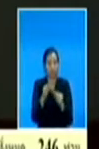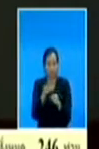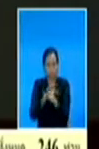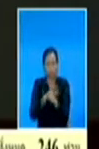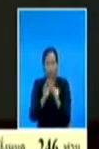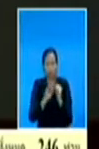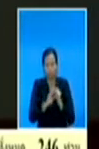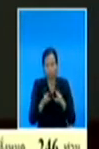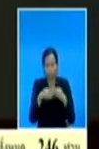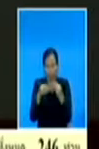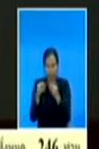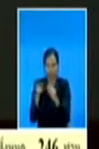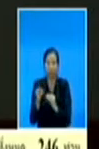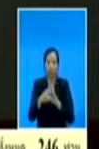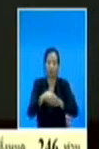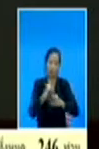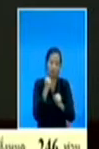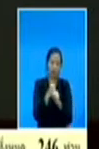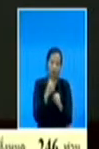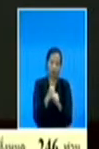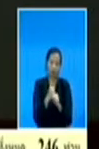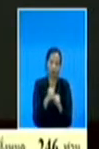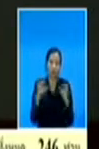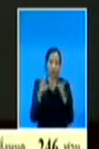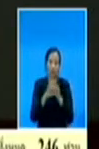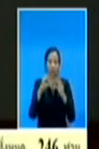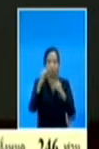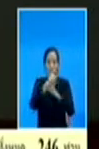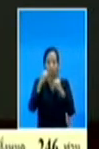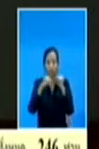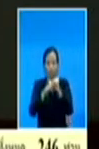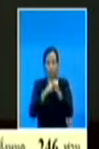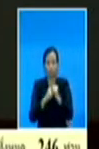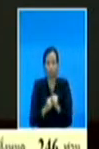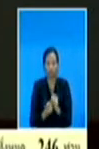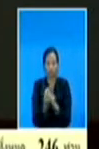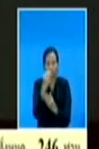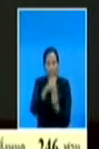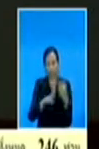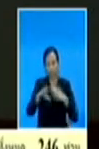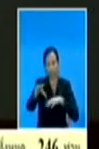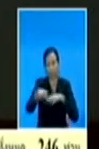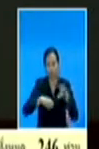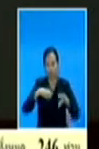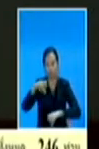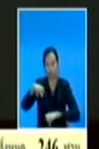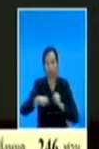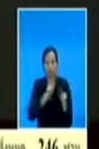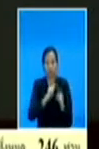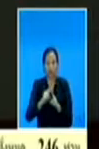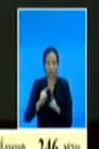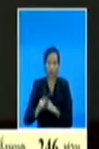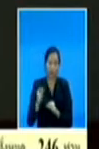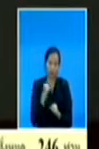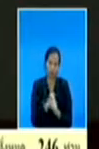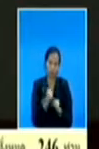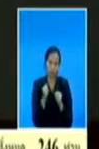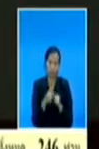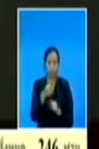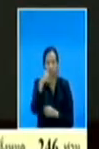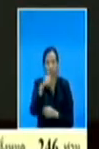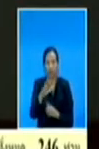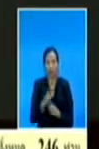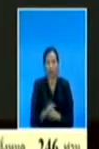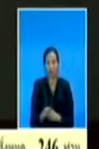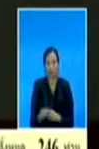ใช่ค่ะนะคะนี่เป็นภาพสดของทีวีรัฐสภาคุณผู้ชมนะคะน่าจะสรุปแล้วคงอภิปรายก ัน จบในส่วนของสมา